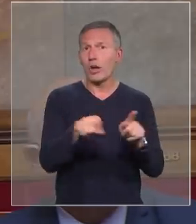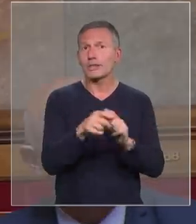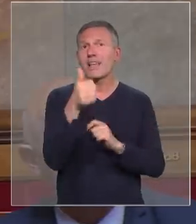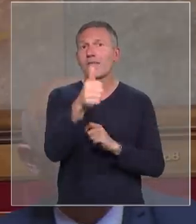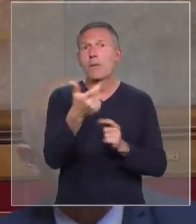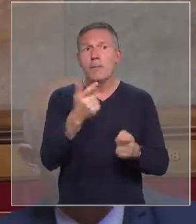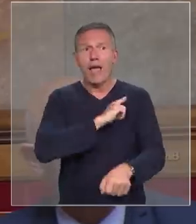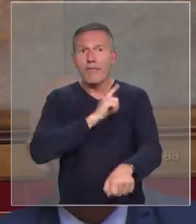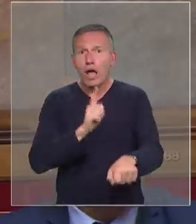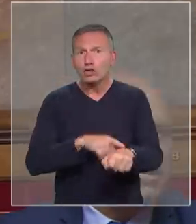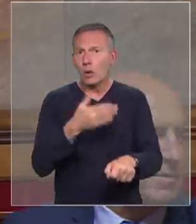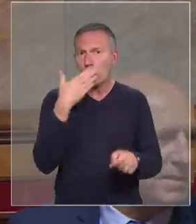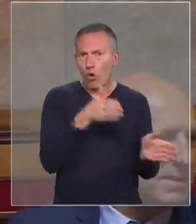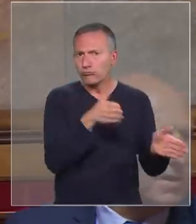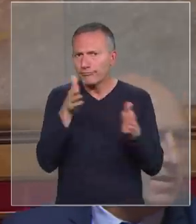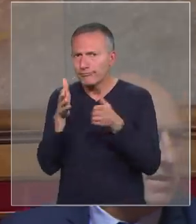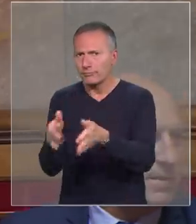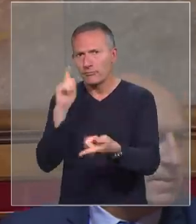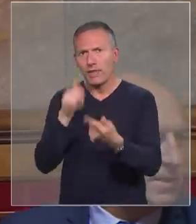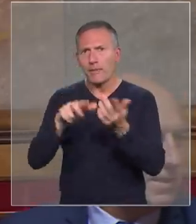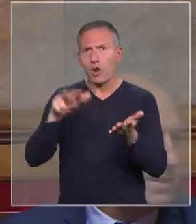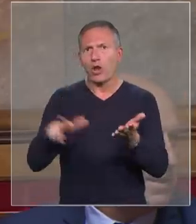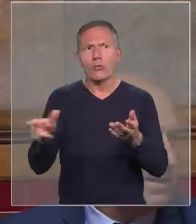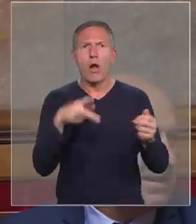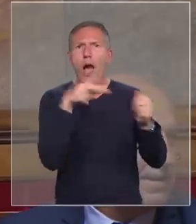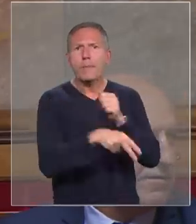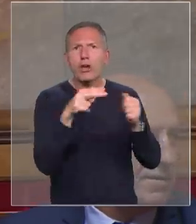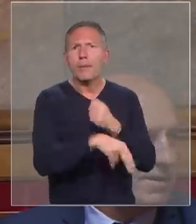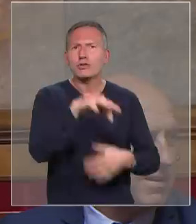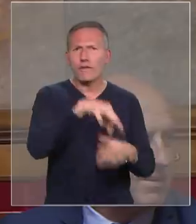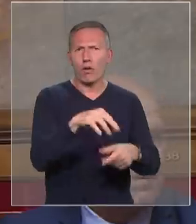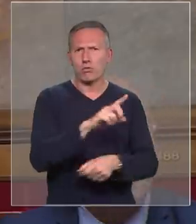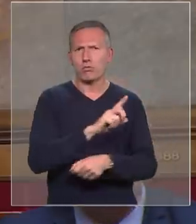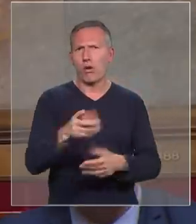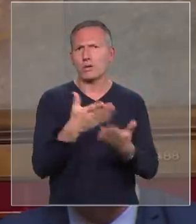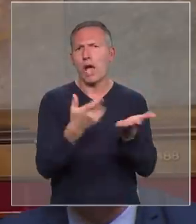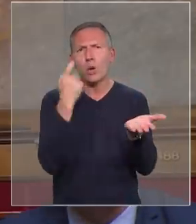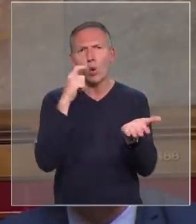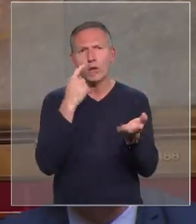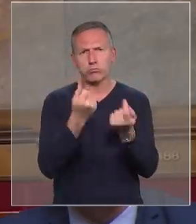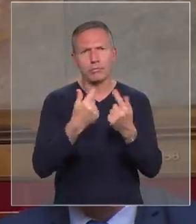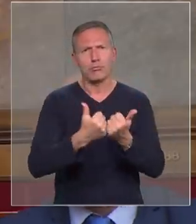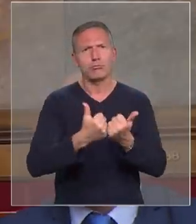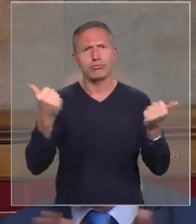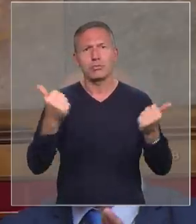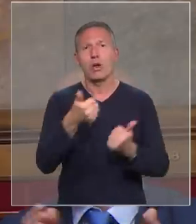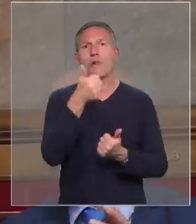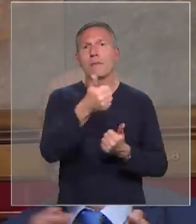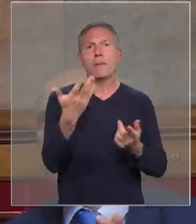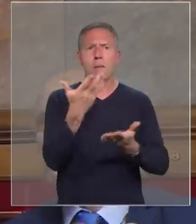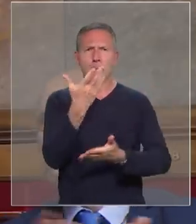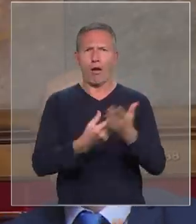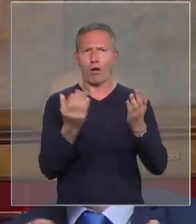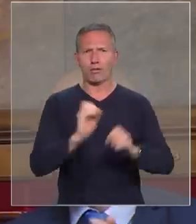mettiez autant d'énergie à traiter le sujet du logement qu'à empêcher les députés de voter, les constats seraient bien différents. À côté de votre manque de